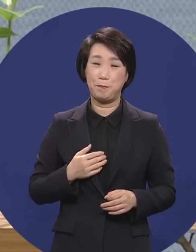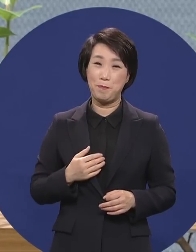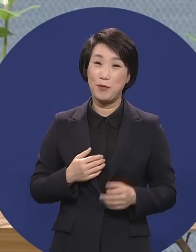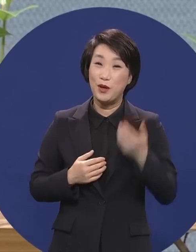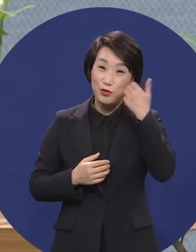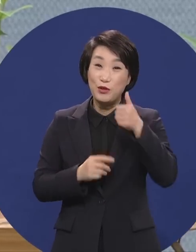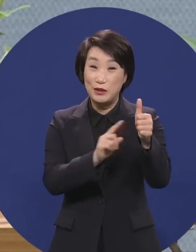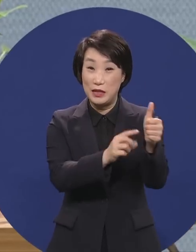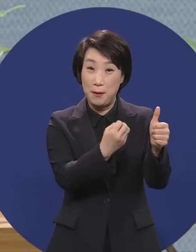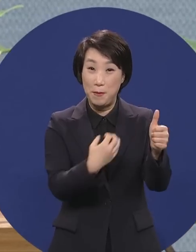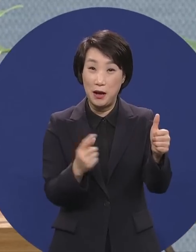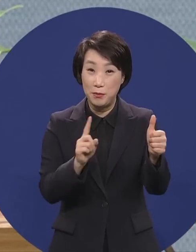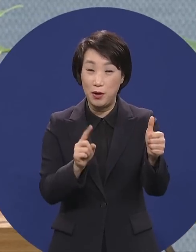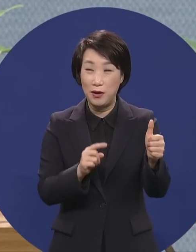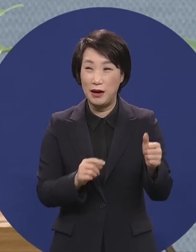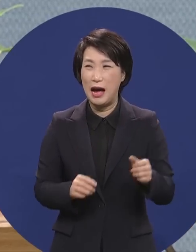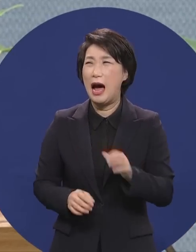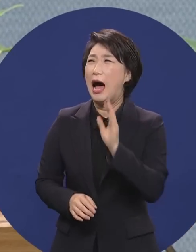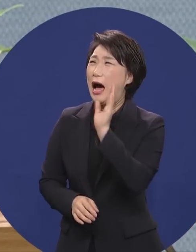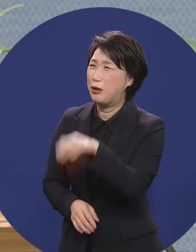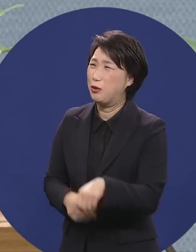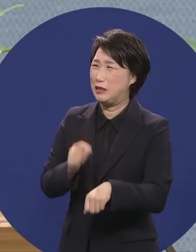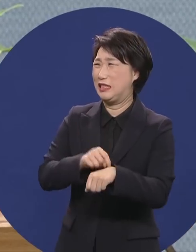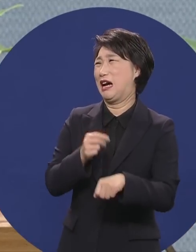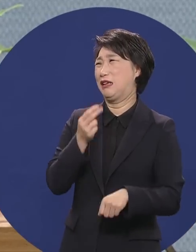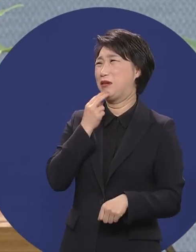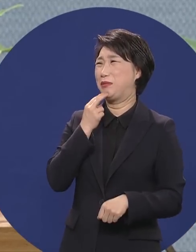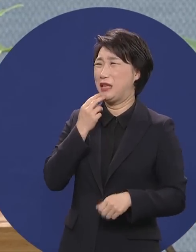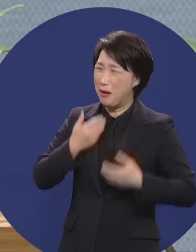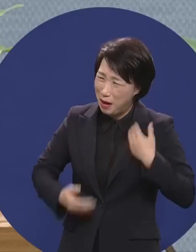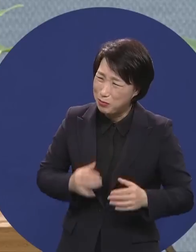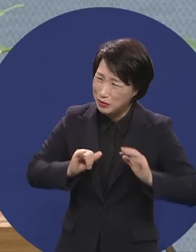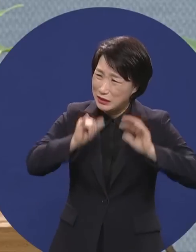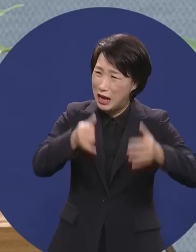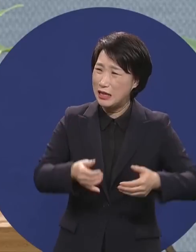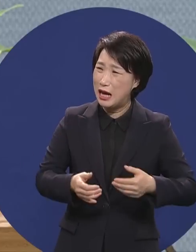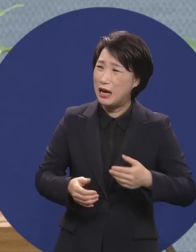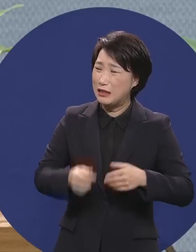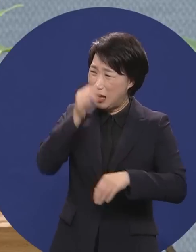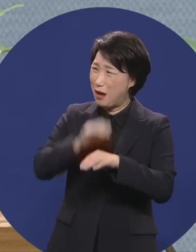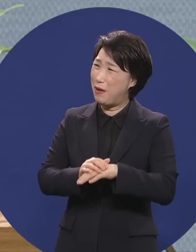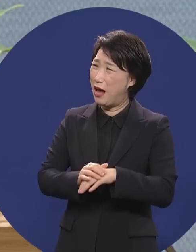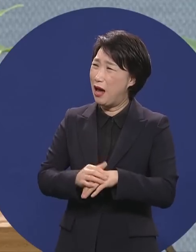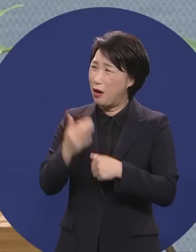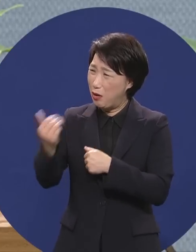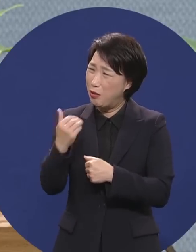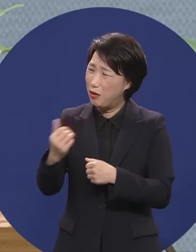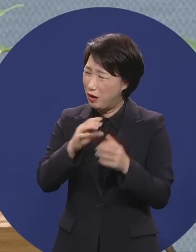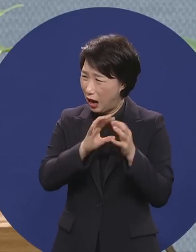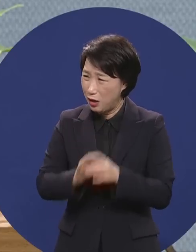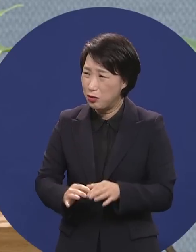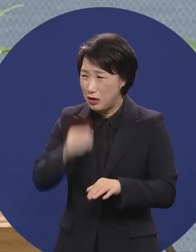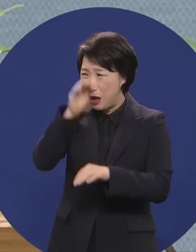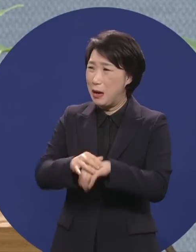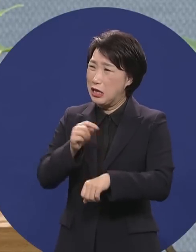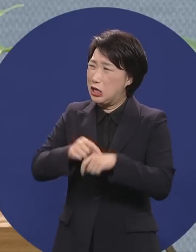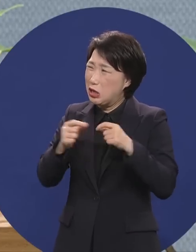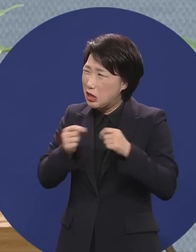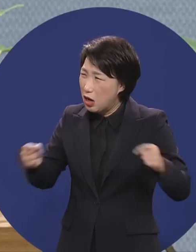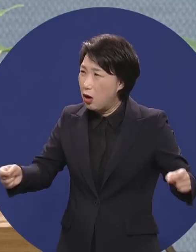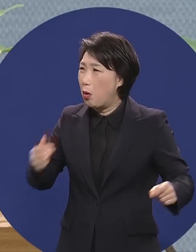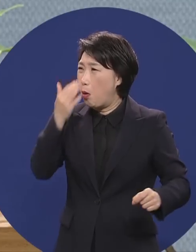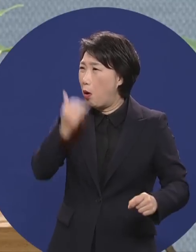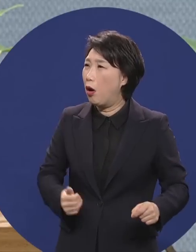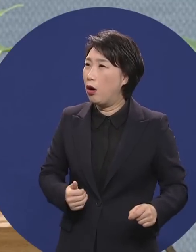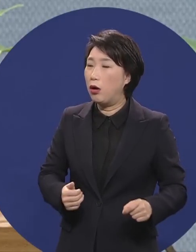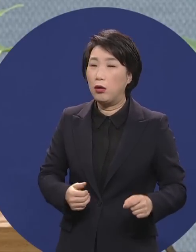어떤 사람은 그러잖아요. 시간 없는데 바쁜 세상에 예배를 뭐 그렇게 오래 드리느냐고.